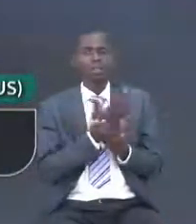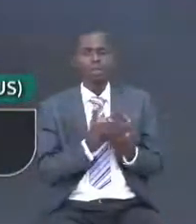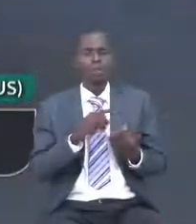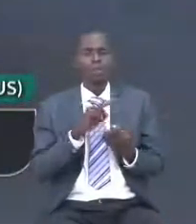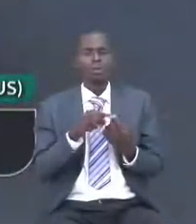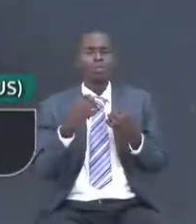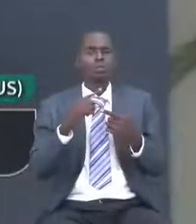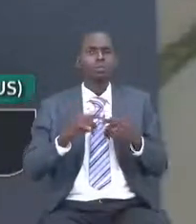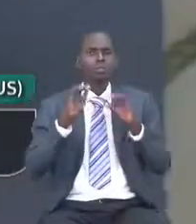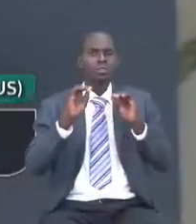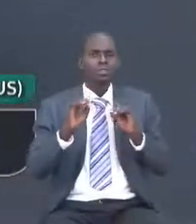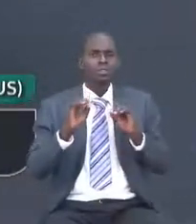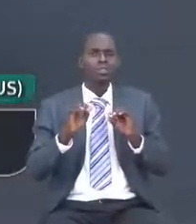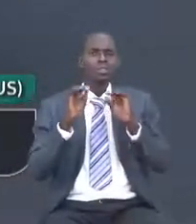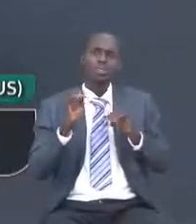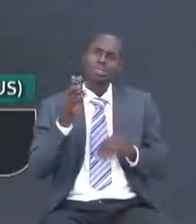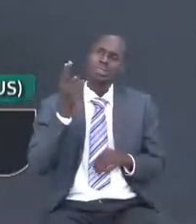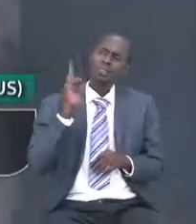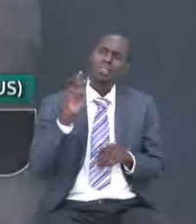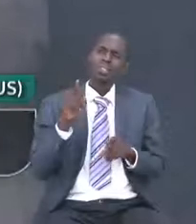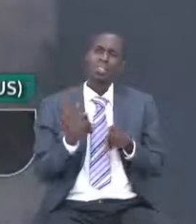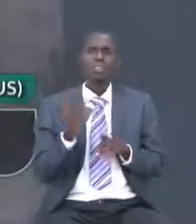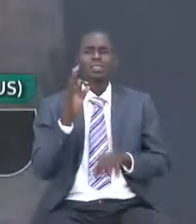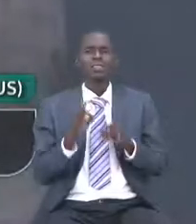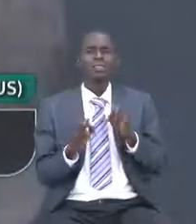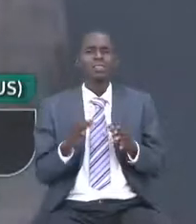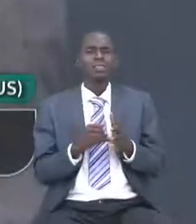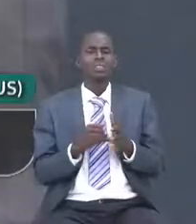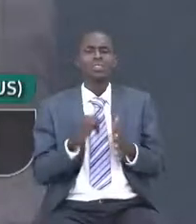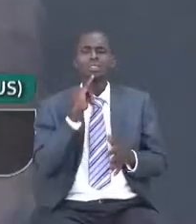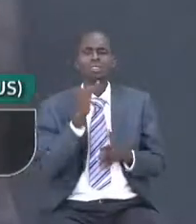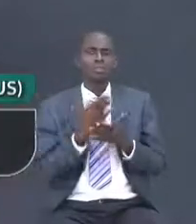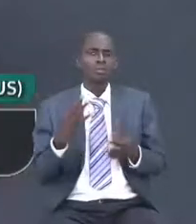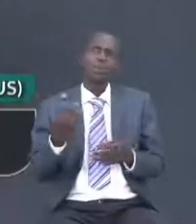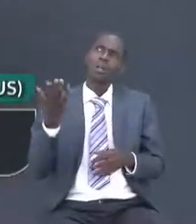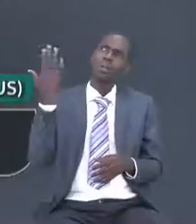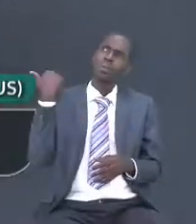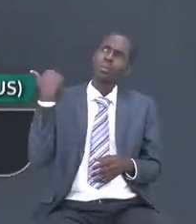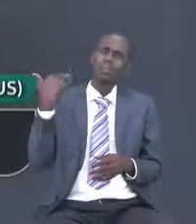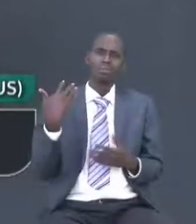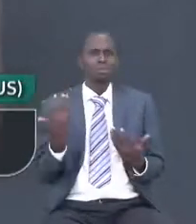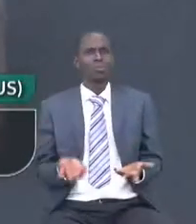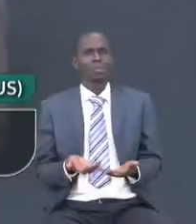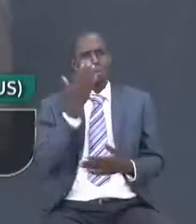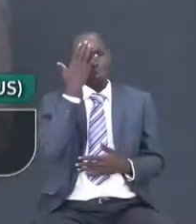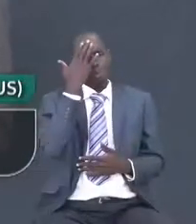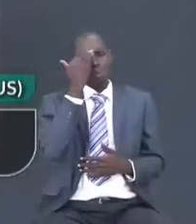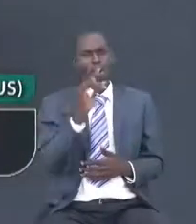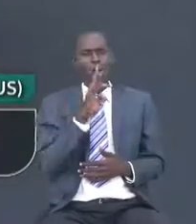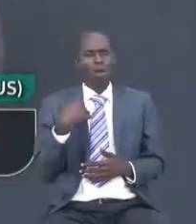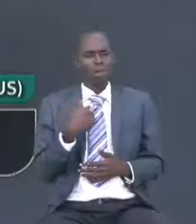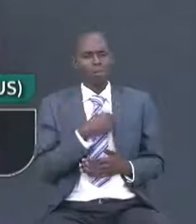classe. Et quand ils viennent enseigner, ils enseignent l'histoire comme si l'histoire est une relique du